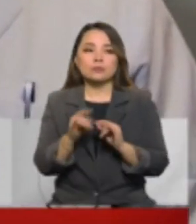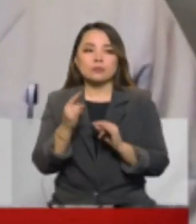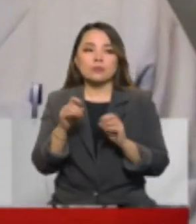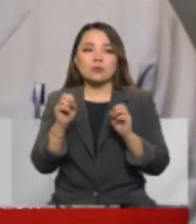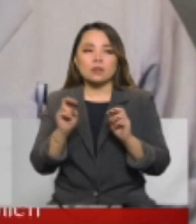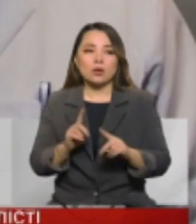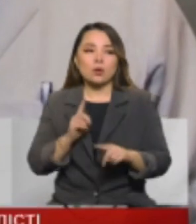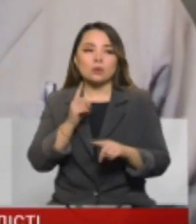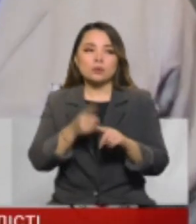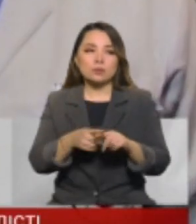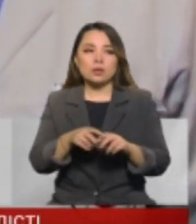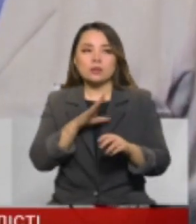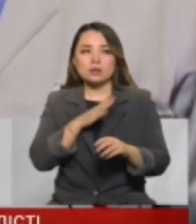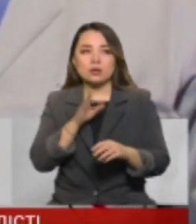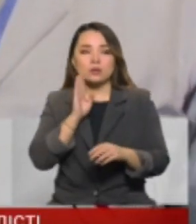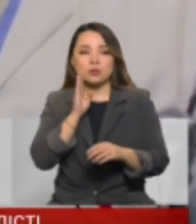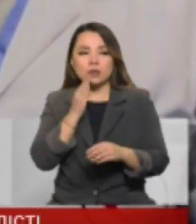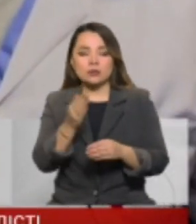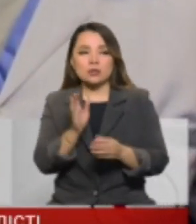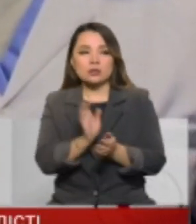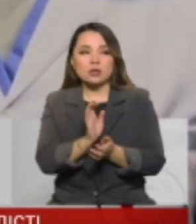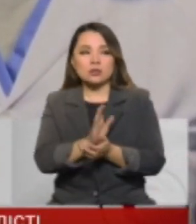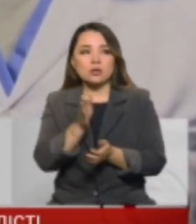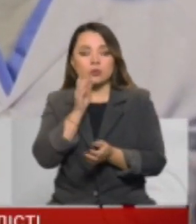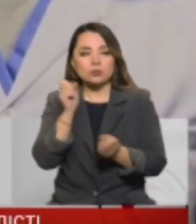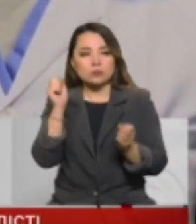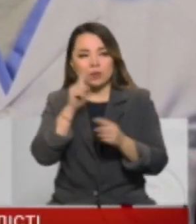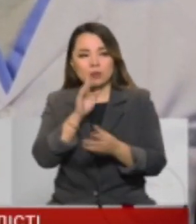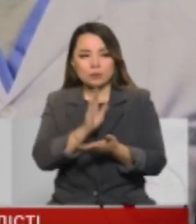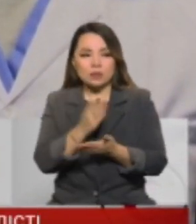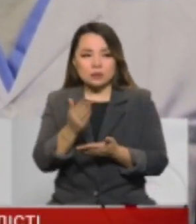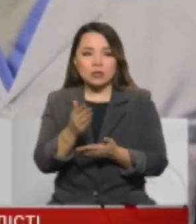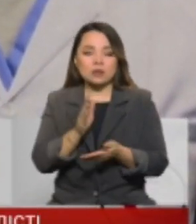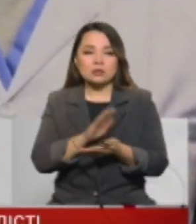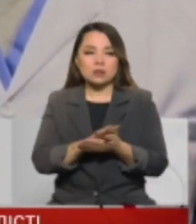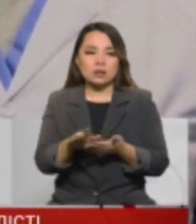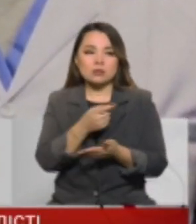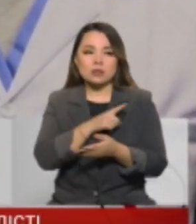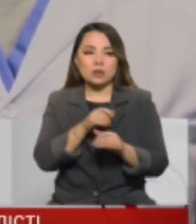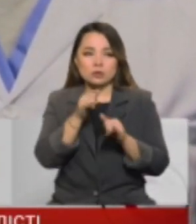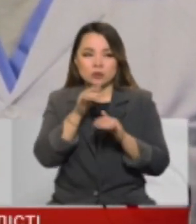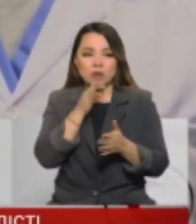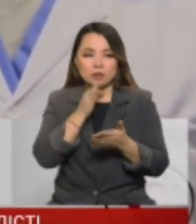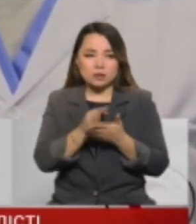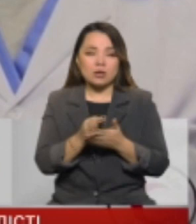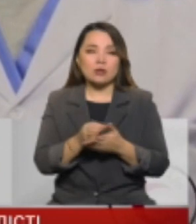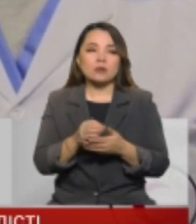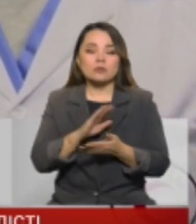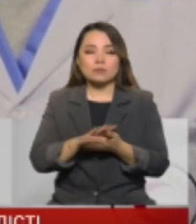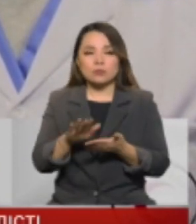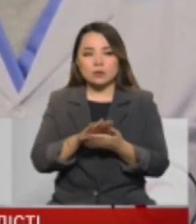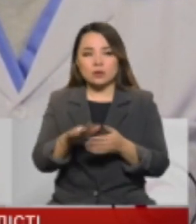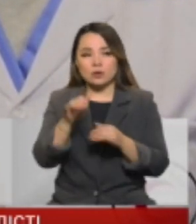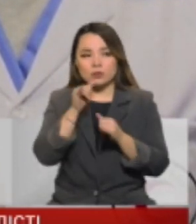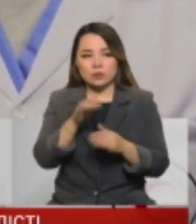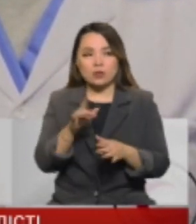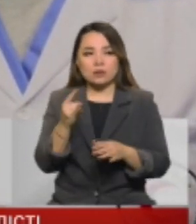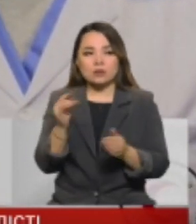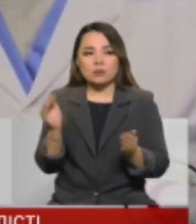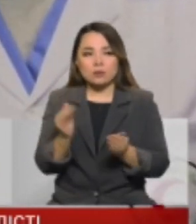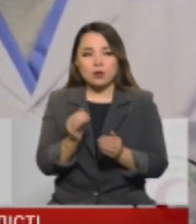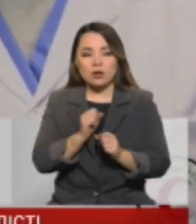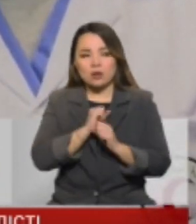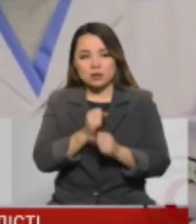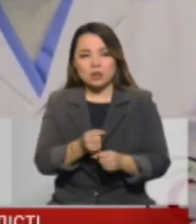арнайы қоспа дайындауға арналған судың өзі ластанғанын анықтадық. Санитарлық тазарту мүмкін болмағасын, зарарсыздандырылмаған. Сәбилер